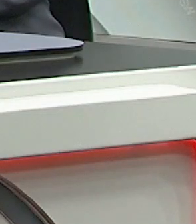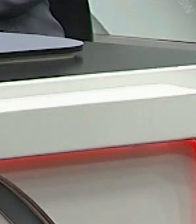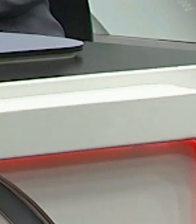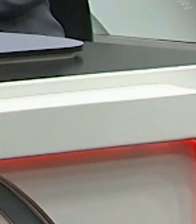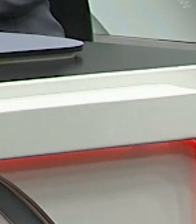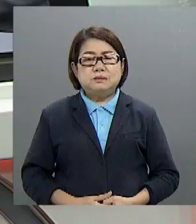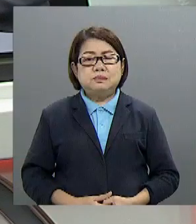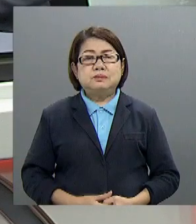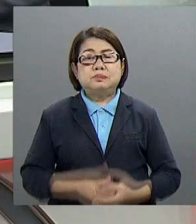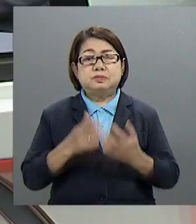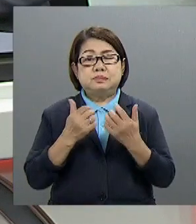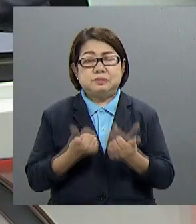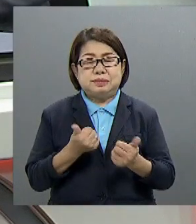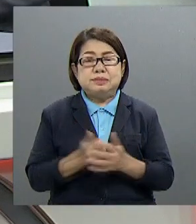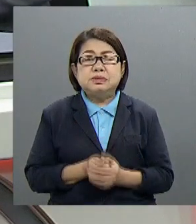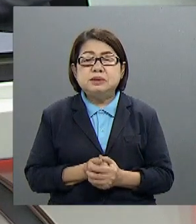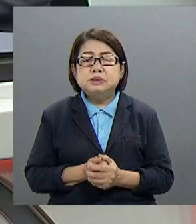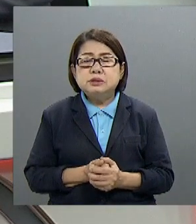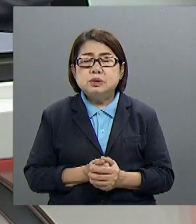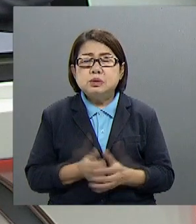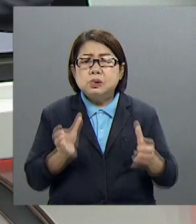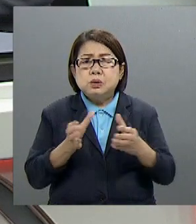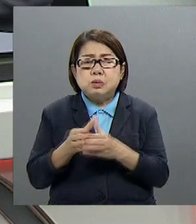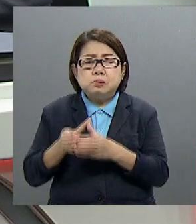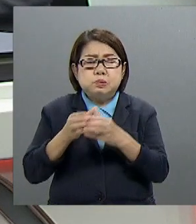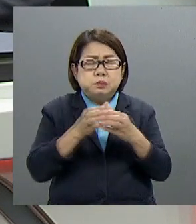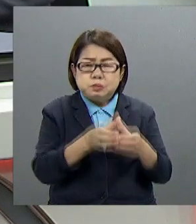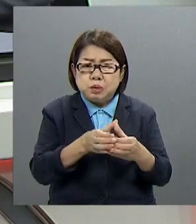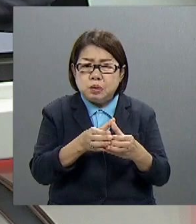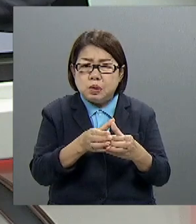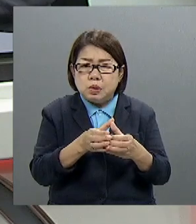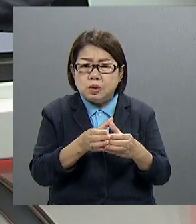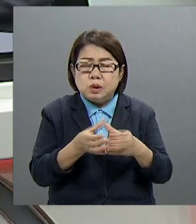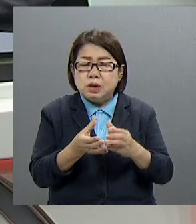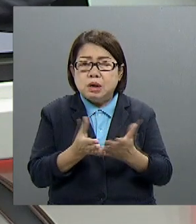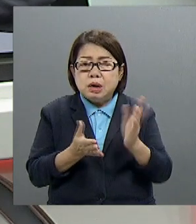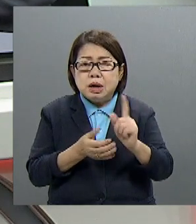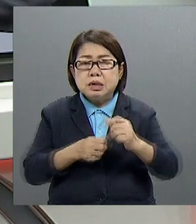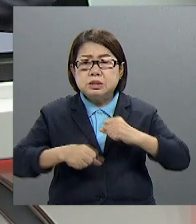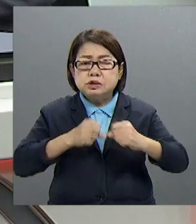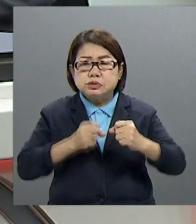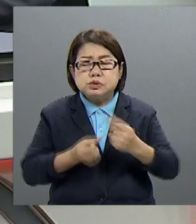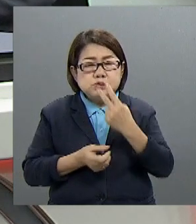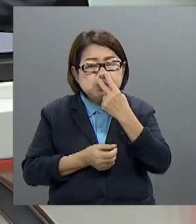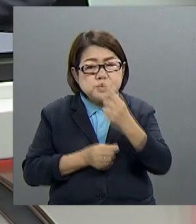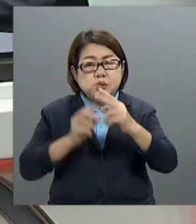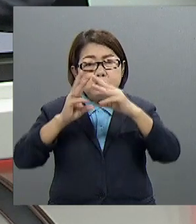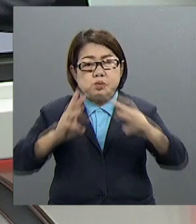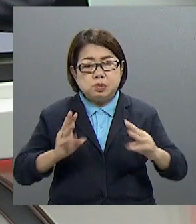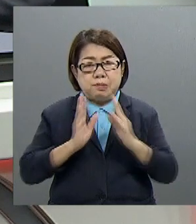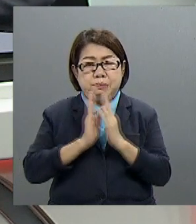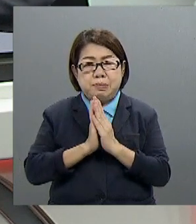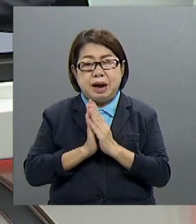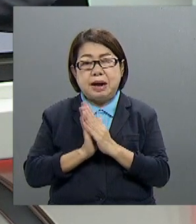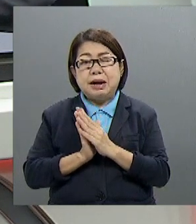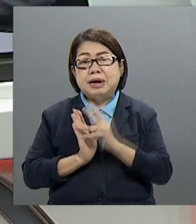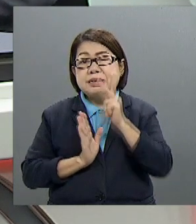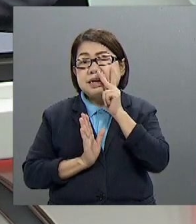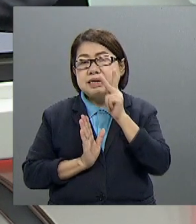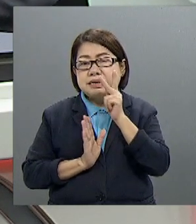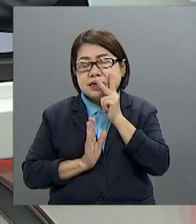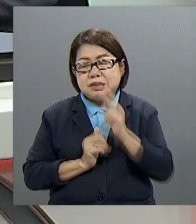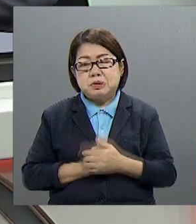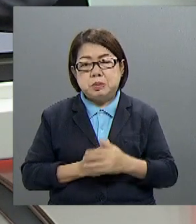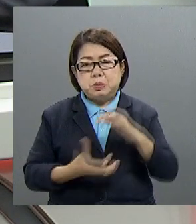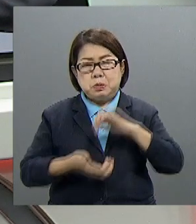เจนซีรีพอตเตอร์วันนี้ไปที่วัดอนุเขตตารามอำเภอดอนจานจังหวัดกาฬสินธุ์ค่ะที่นั่นมีความร่วมมือพัฒนาศักยภาพเด็กและเยาว